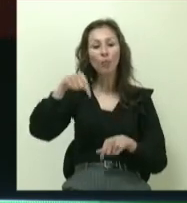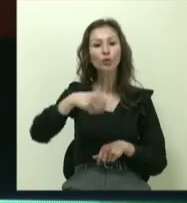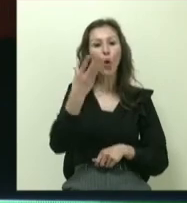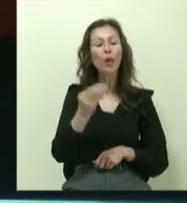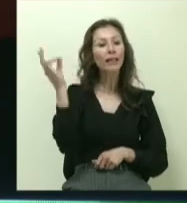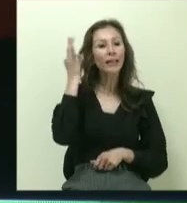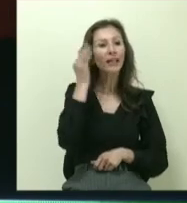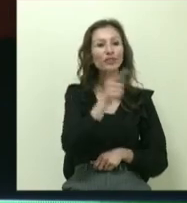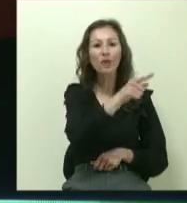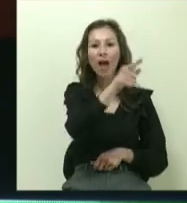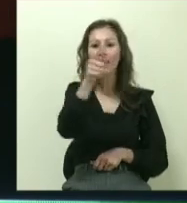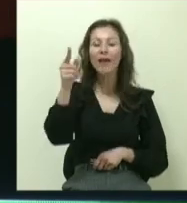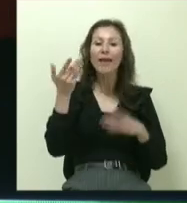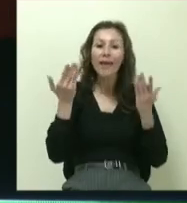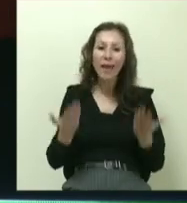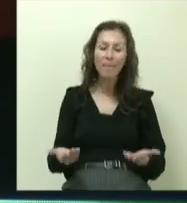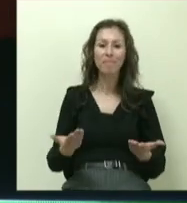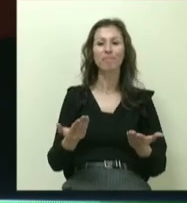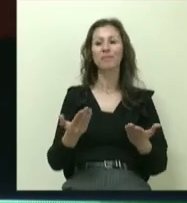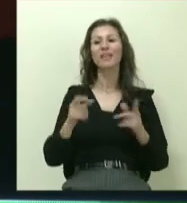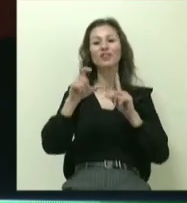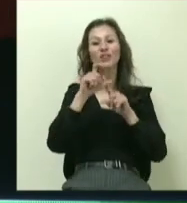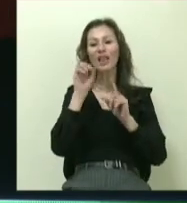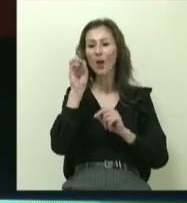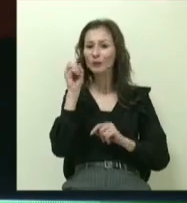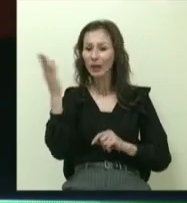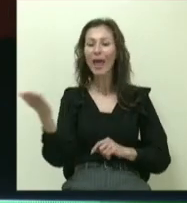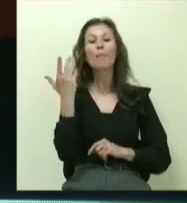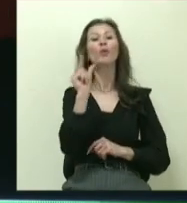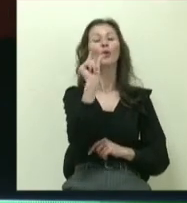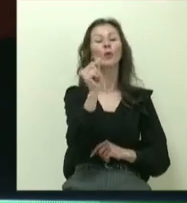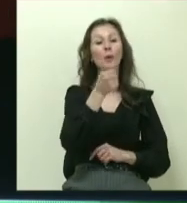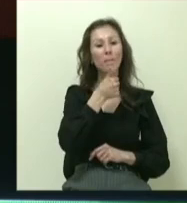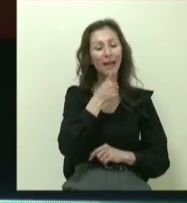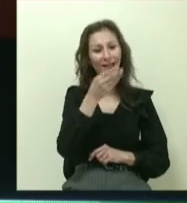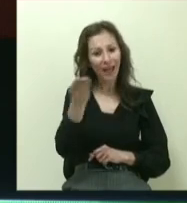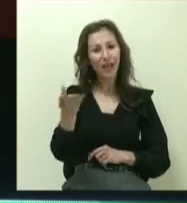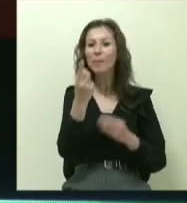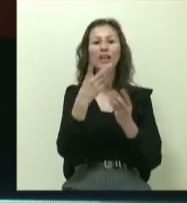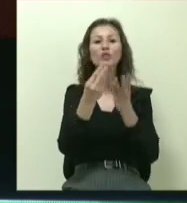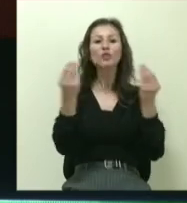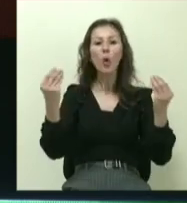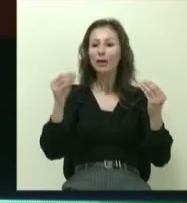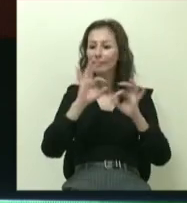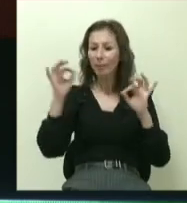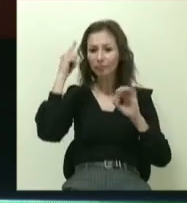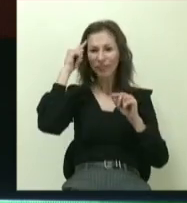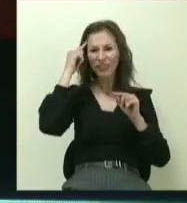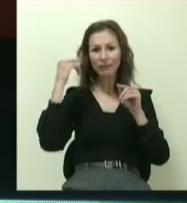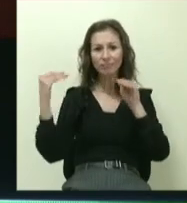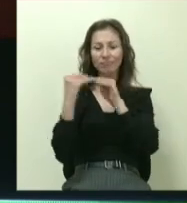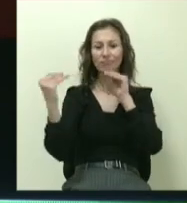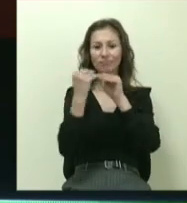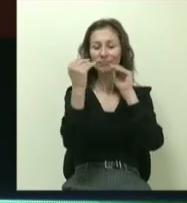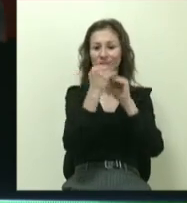dinleyiciler hem Çağlar keydar Hoca ile hem Uğur gürses'le pek çok yerde kesiştiğimizi fark